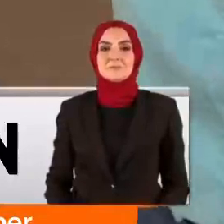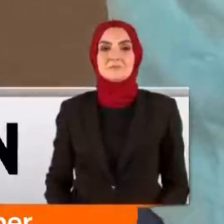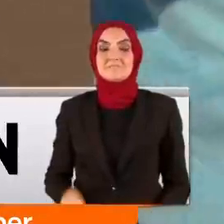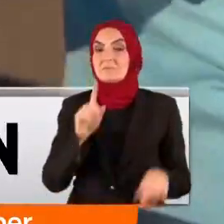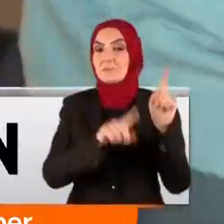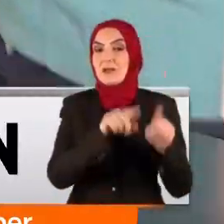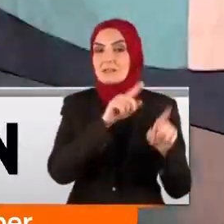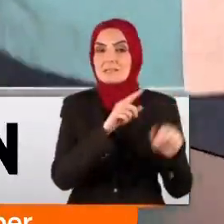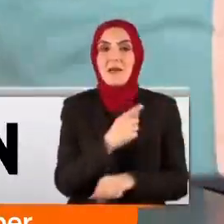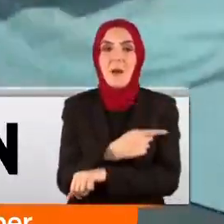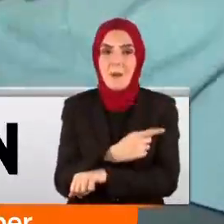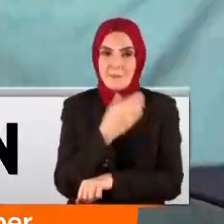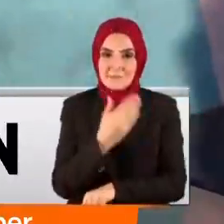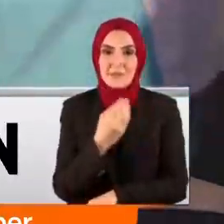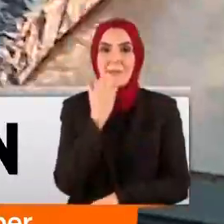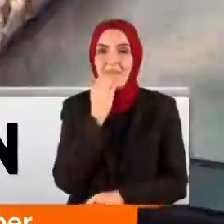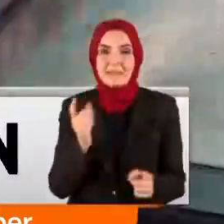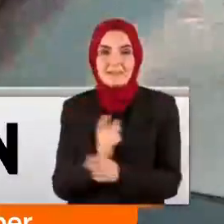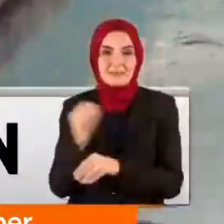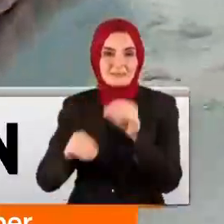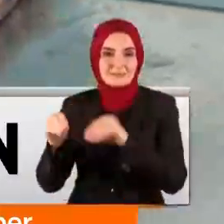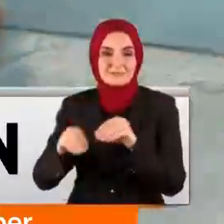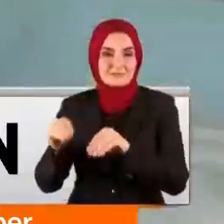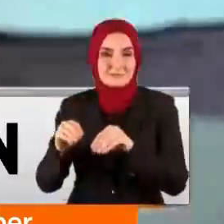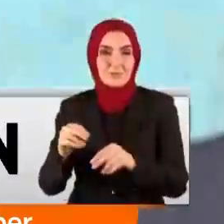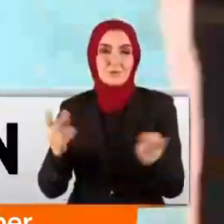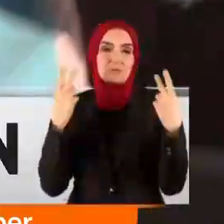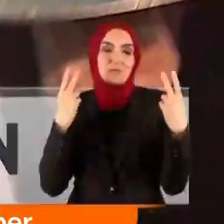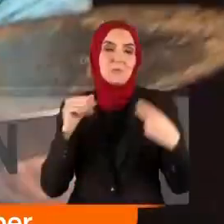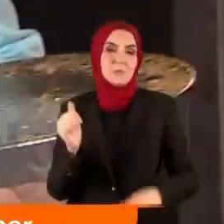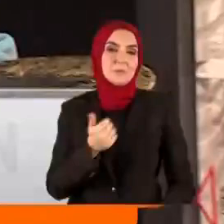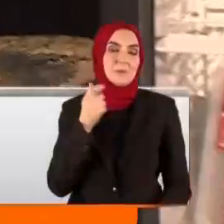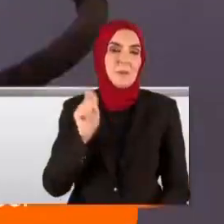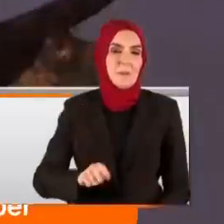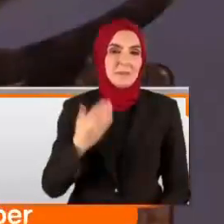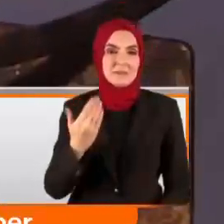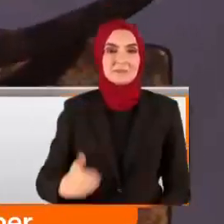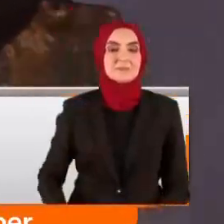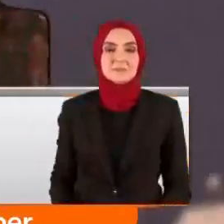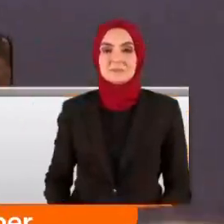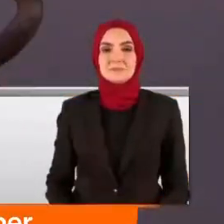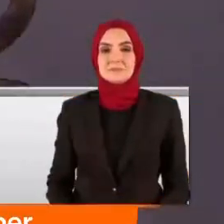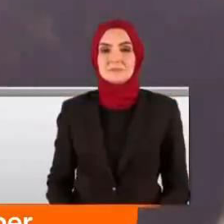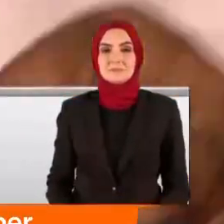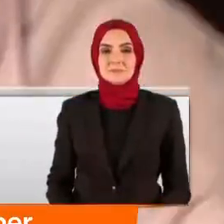Kimi hamsi ve kuymakla şov yaptı. 10 numara hatta 20 numara da diyebiliriz.